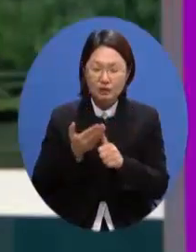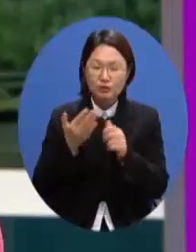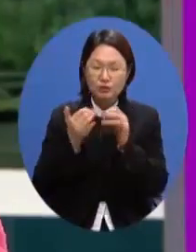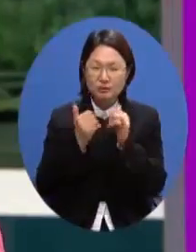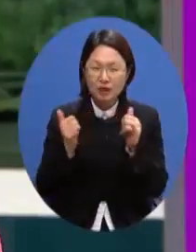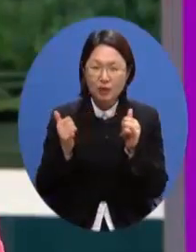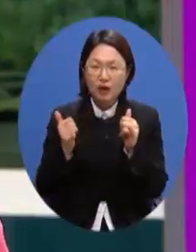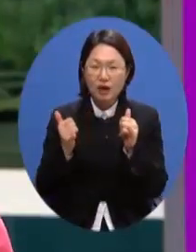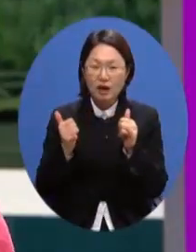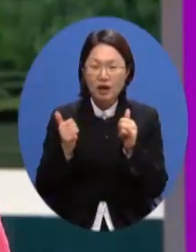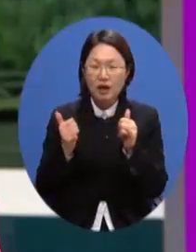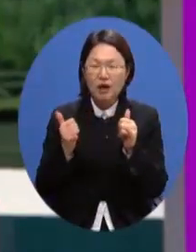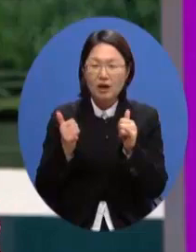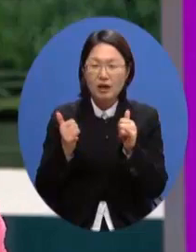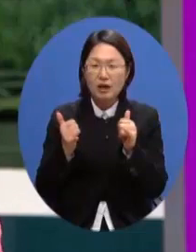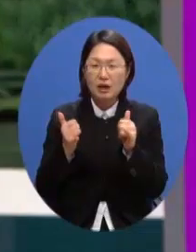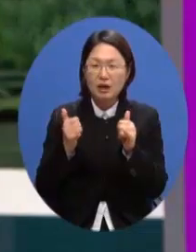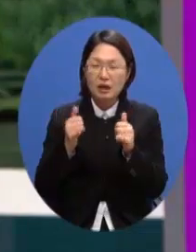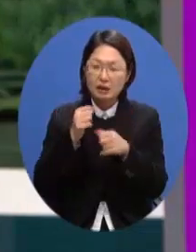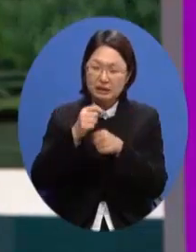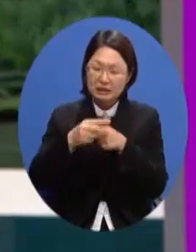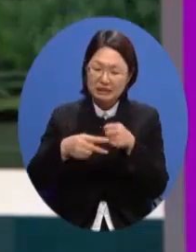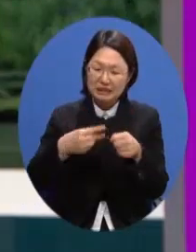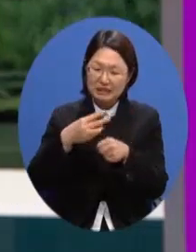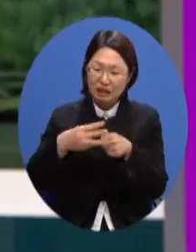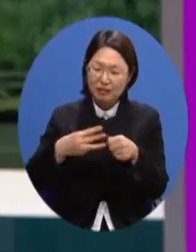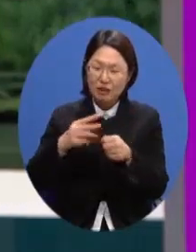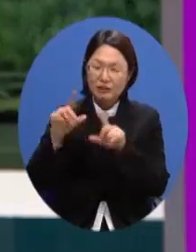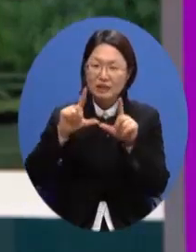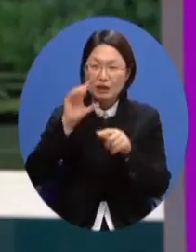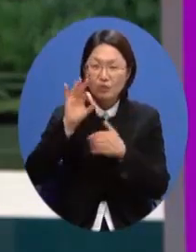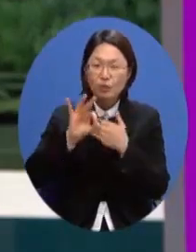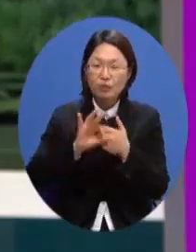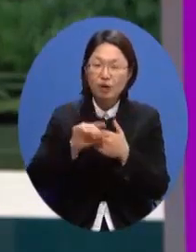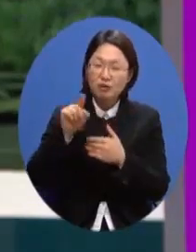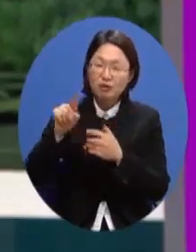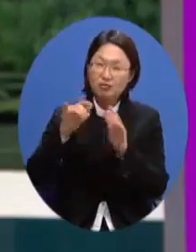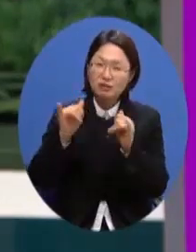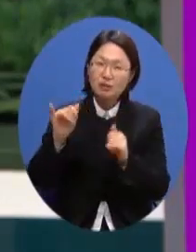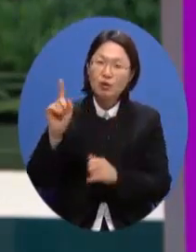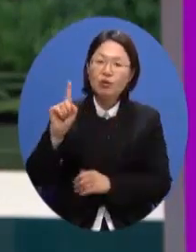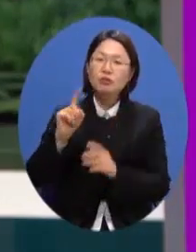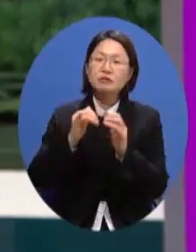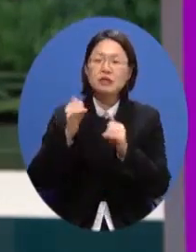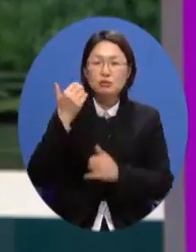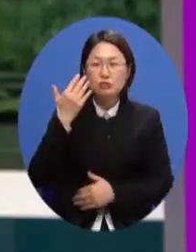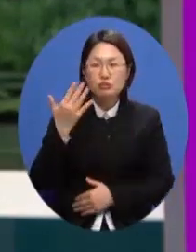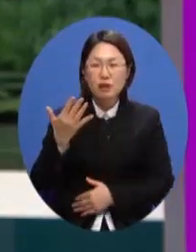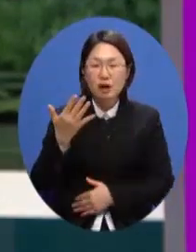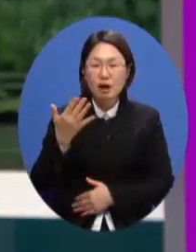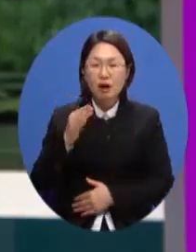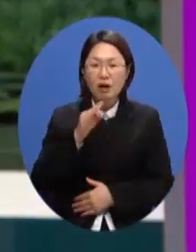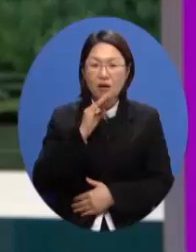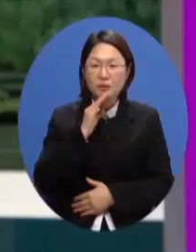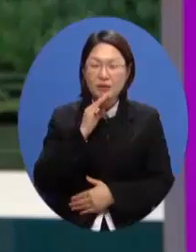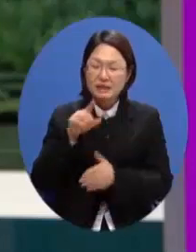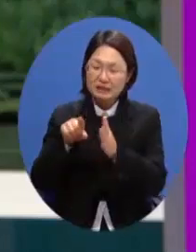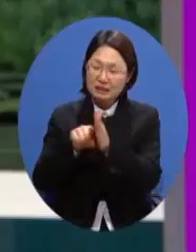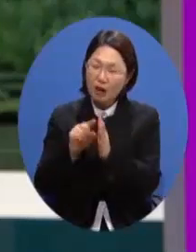양육자와 이렇게 2, 3년 살다 보면 아, 저 사람이 어떤 사람인가, 신뢰할 만한